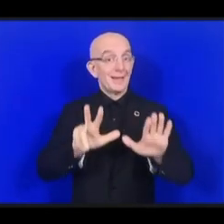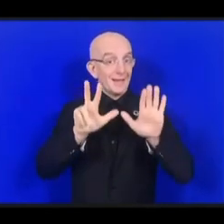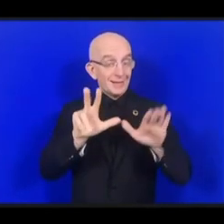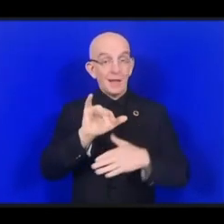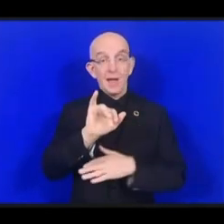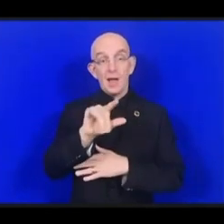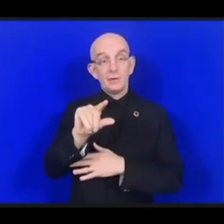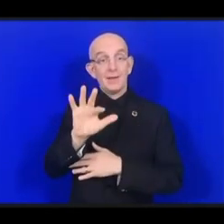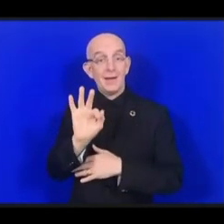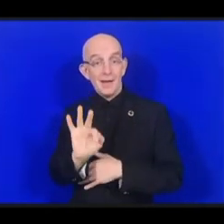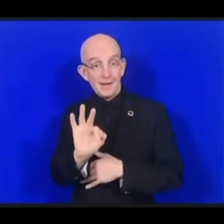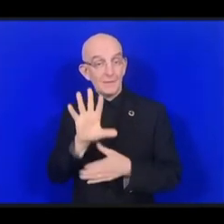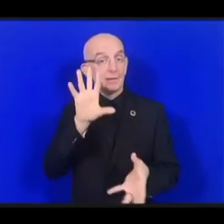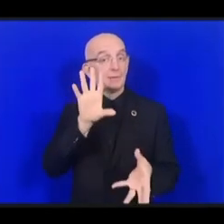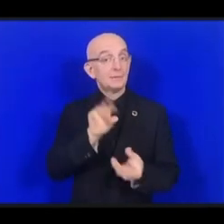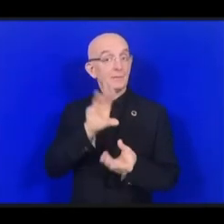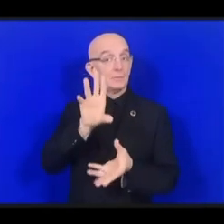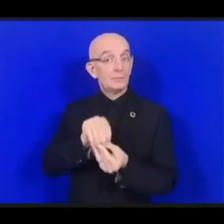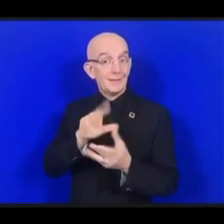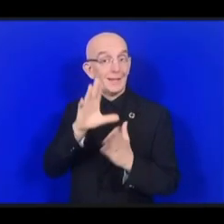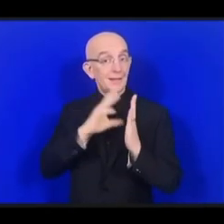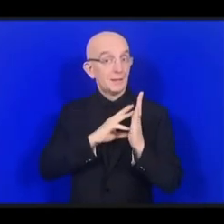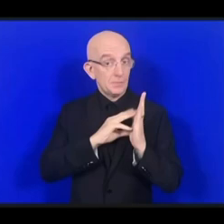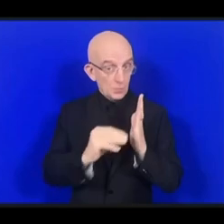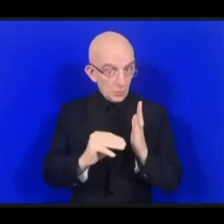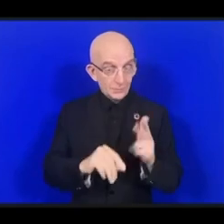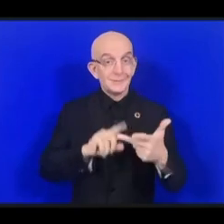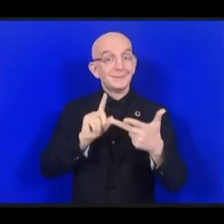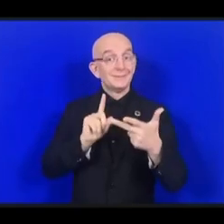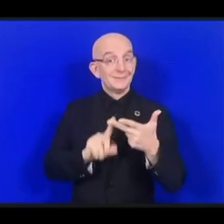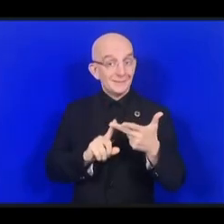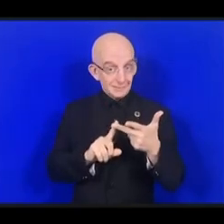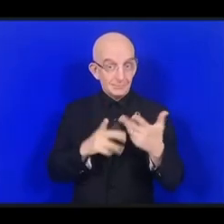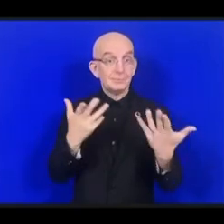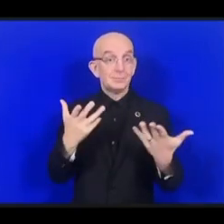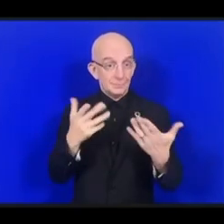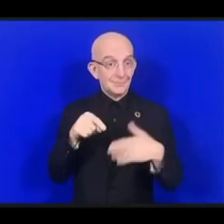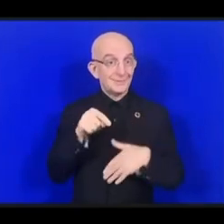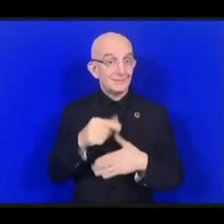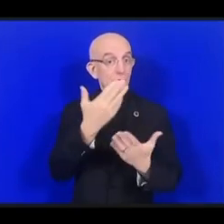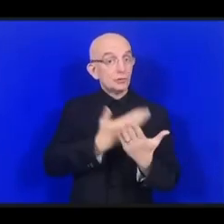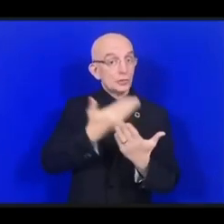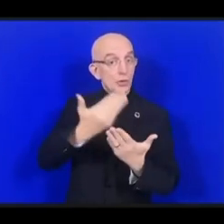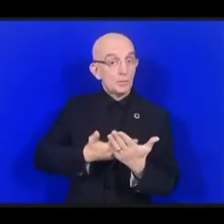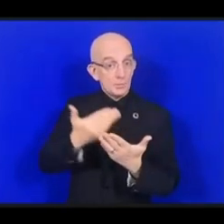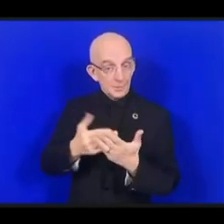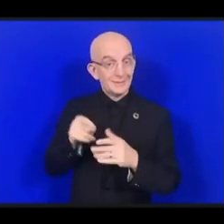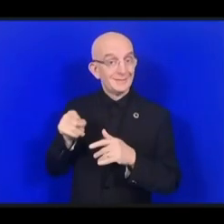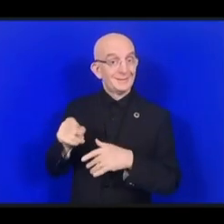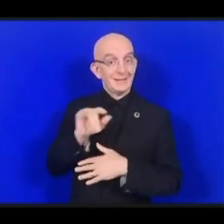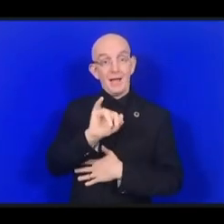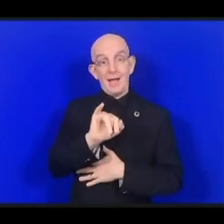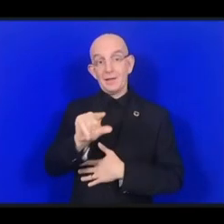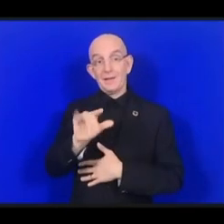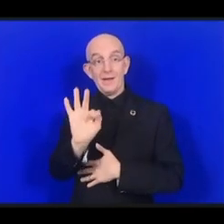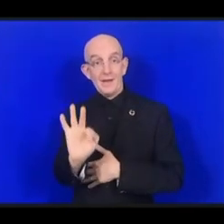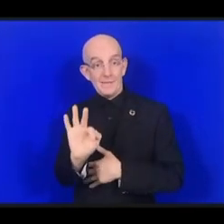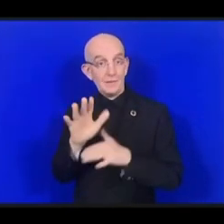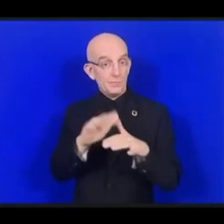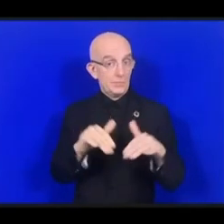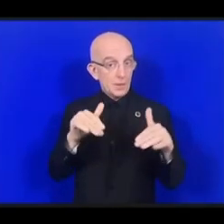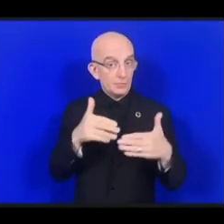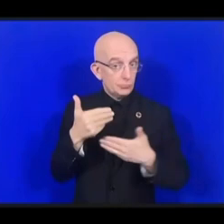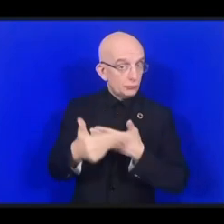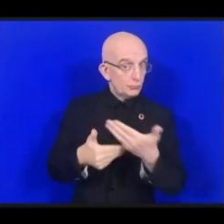目が300を超える洞察が含まれたセッションレポートです皆さんがまとめてくださいました